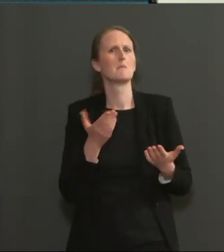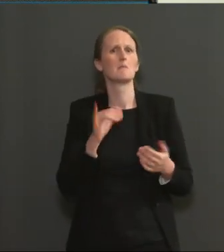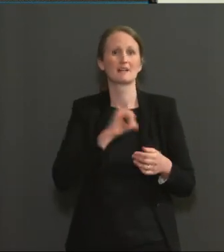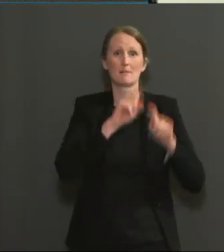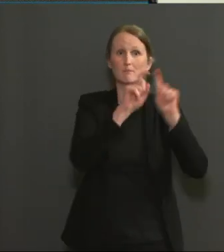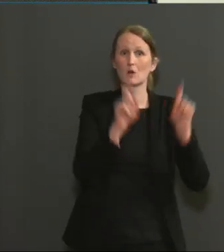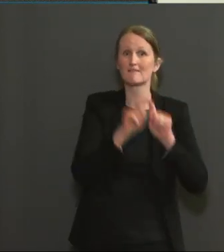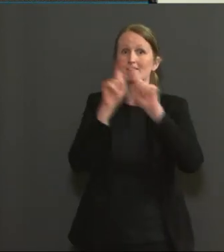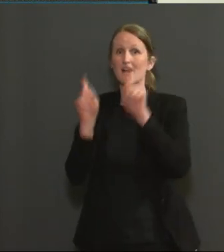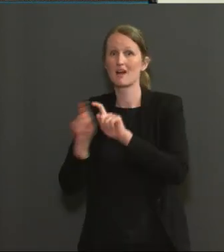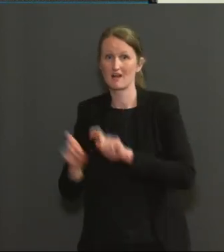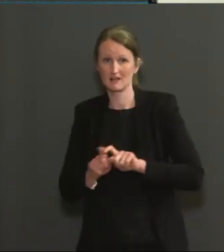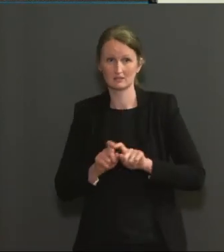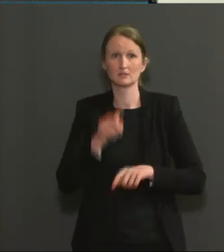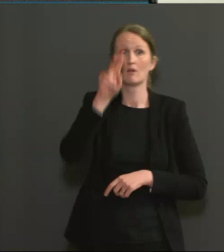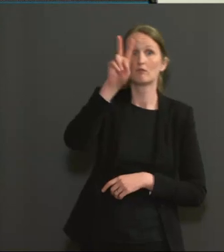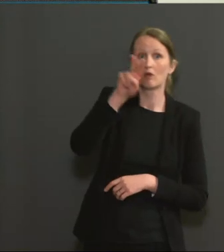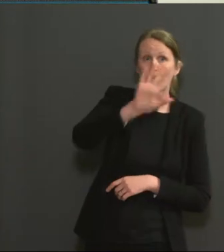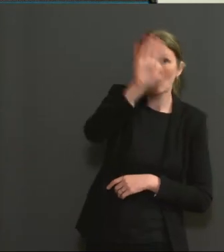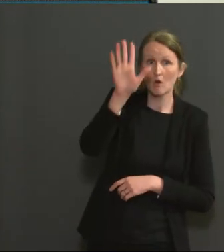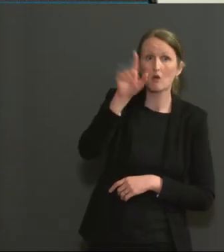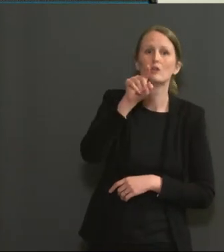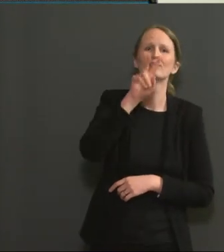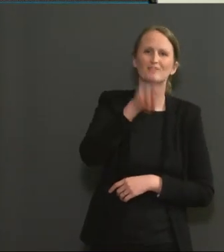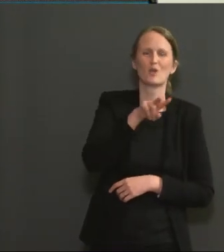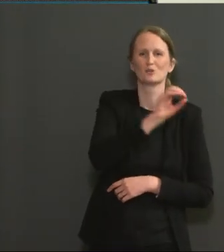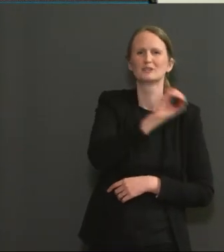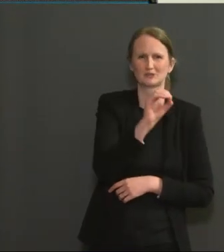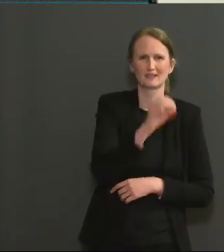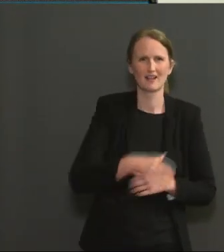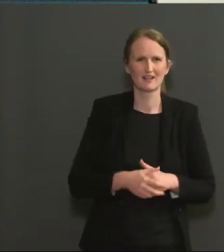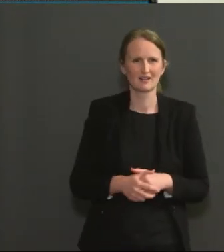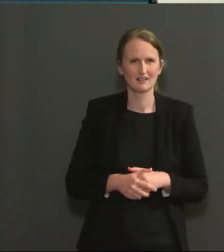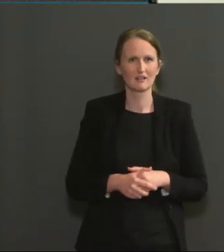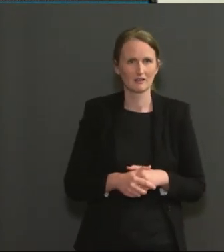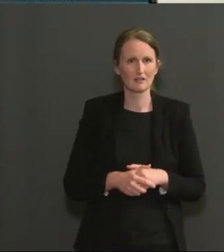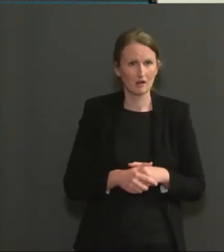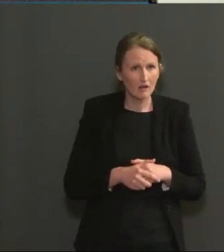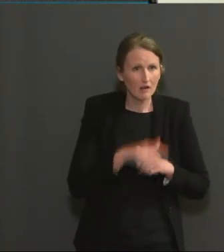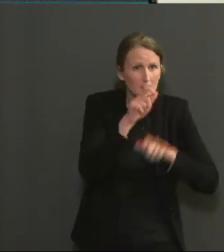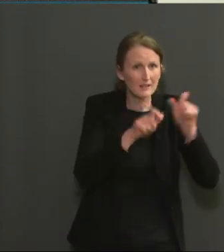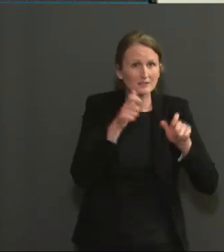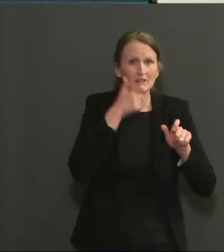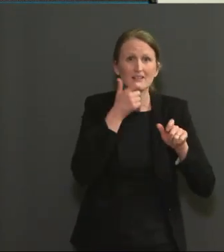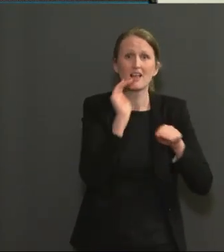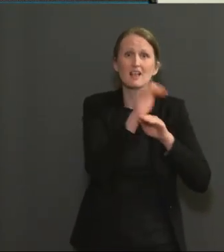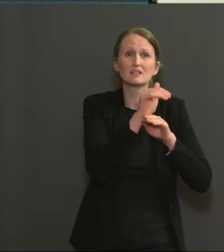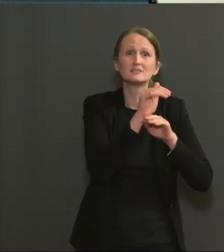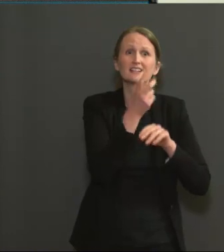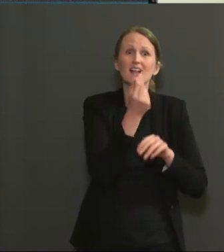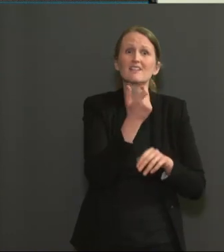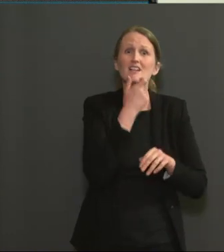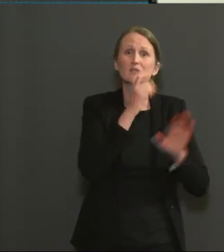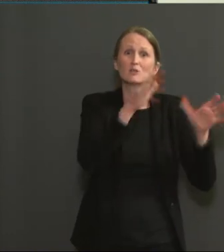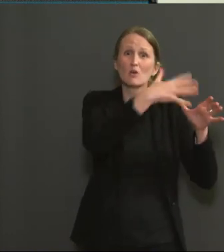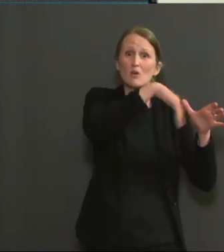Flandre occidental on a une augmentation des infections chez les personnes âgées justement les personnes de plus de 80 ans dans